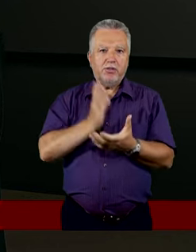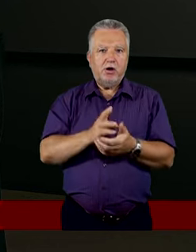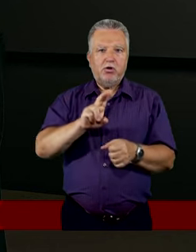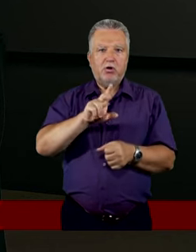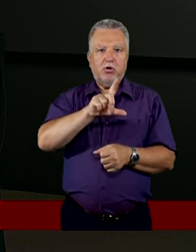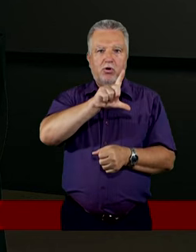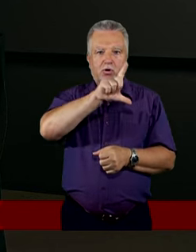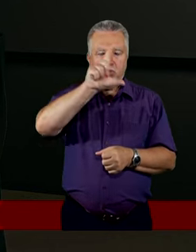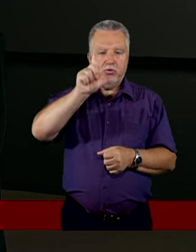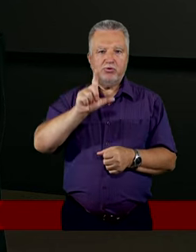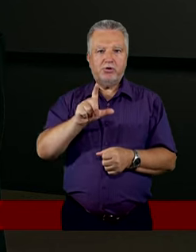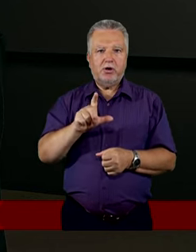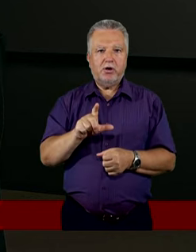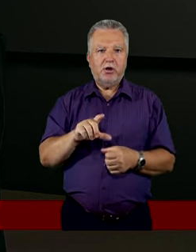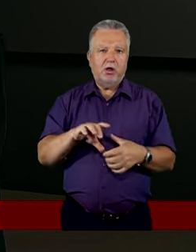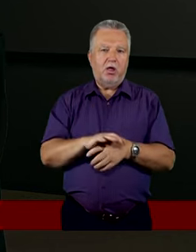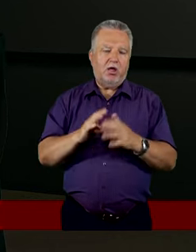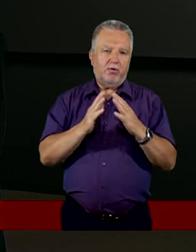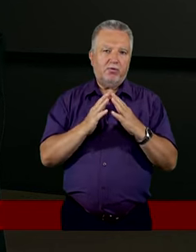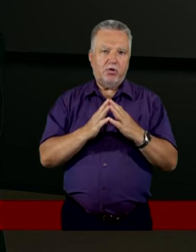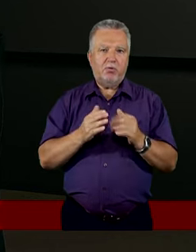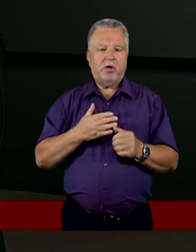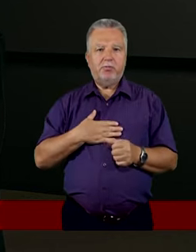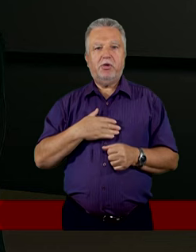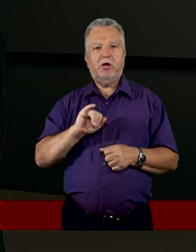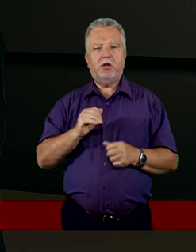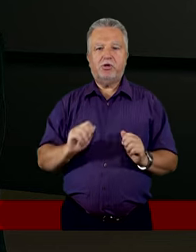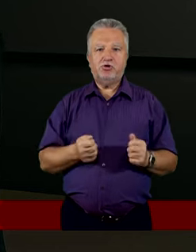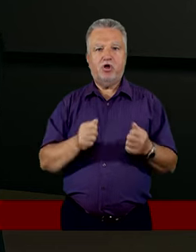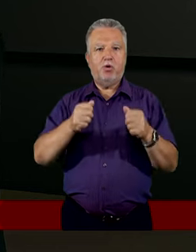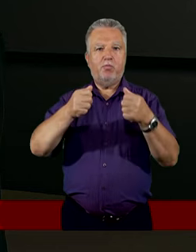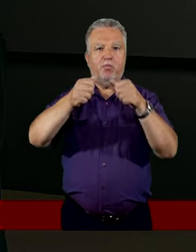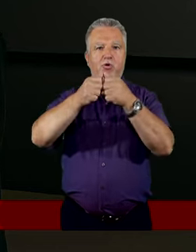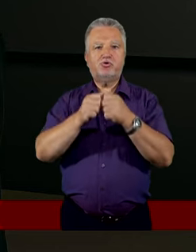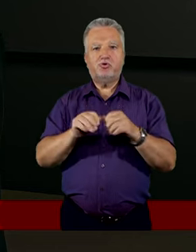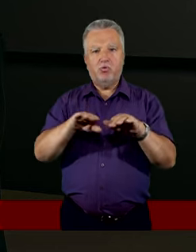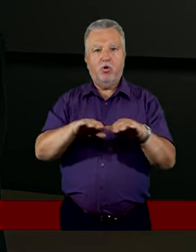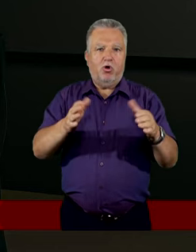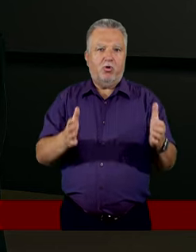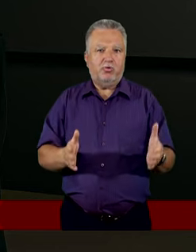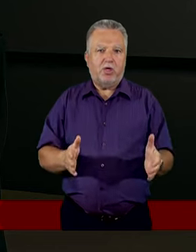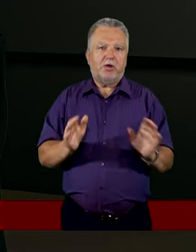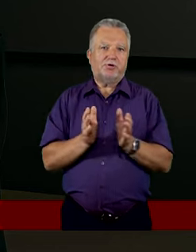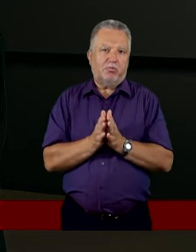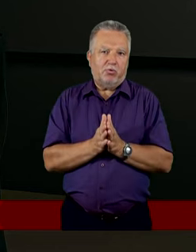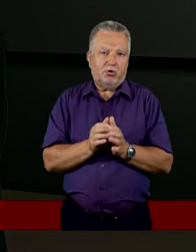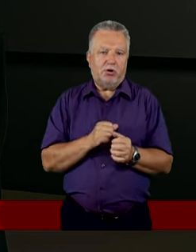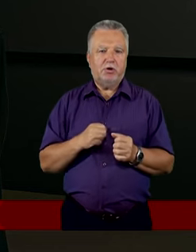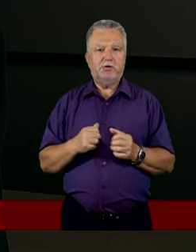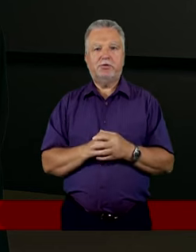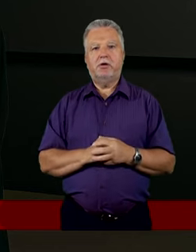sobie praktykowali religię tam gdzieś w domach, mieli jakieś bożków czy ołtarzyki, modlili się.